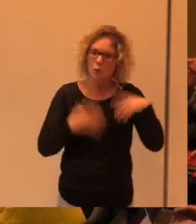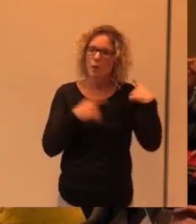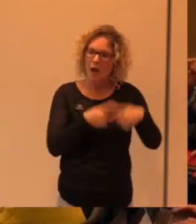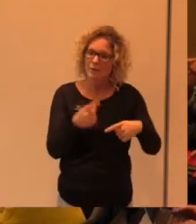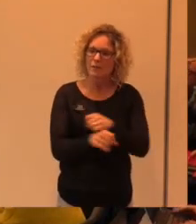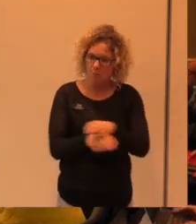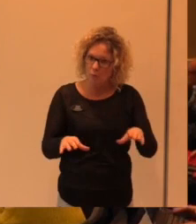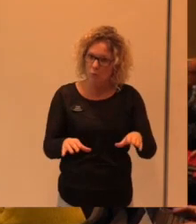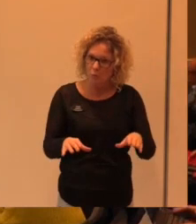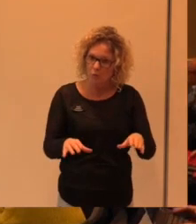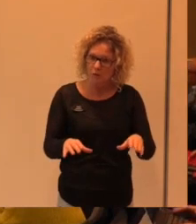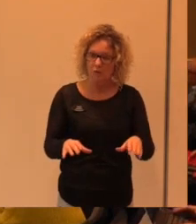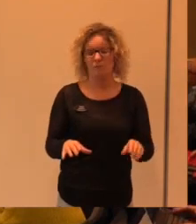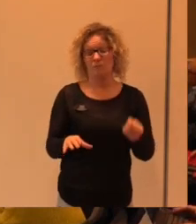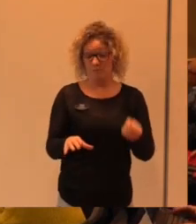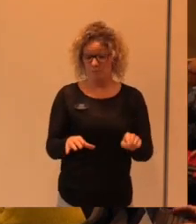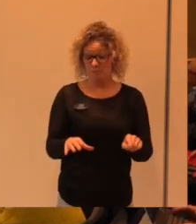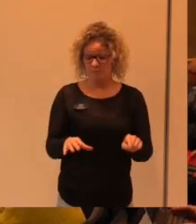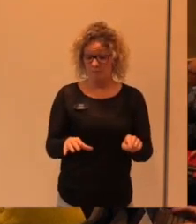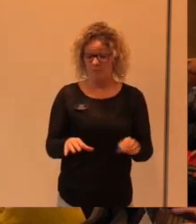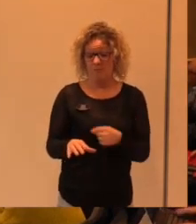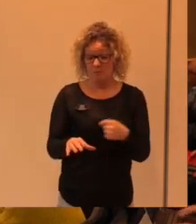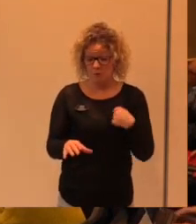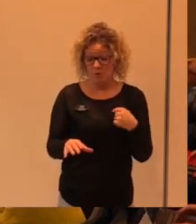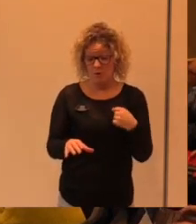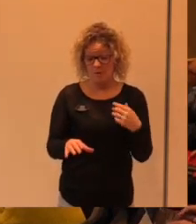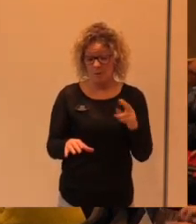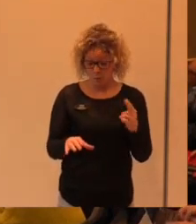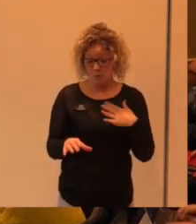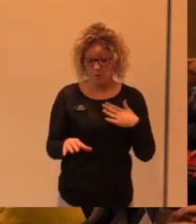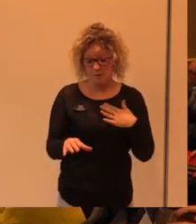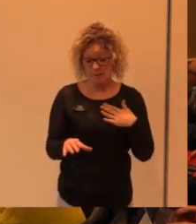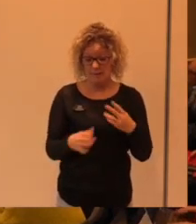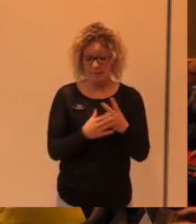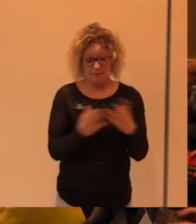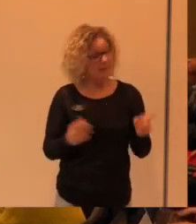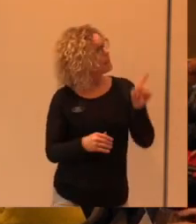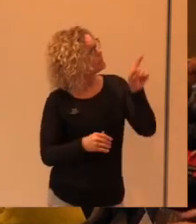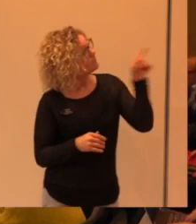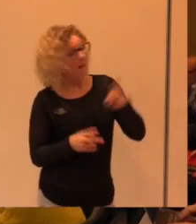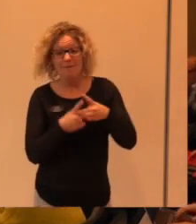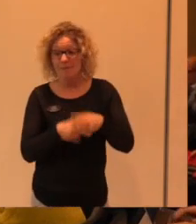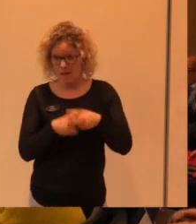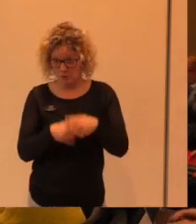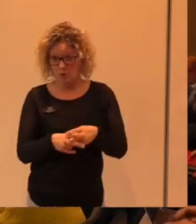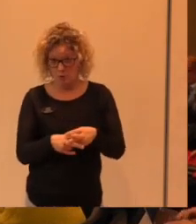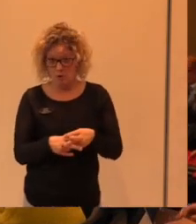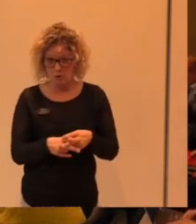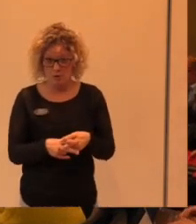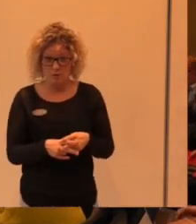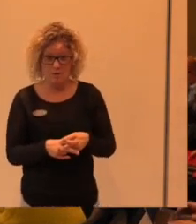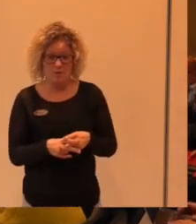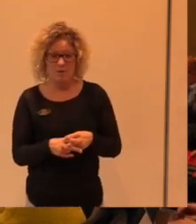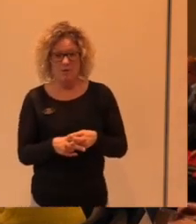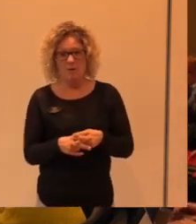kulturarvsinformation. Och i det här sammanhanget så vill jag lyfta fram det här verktyget då, och det är under